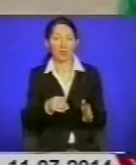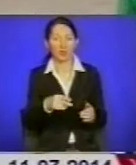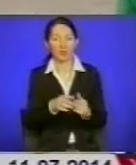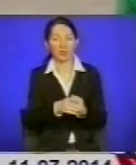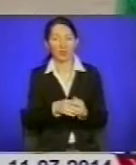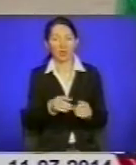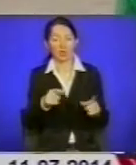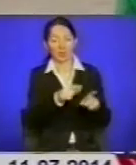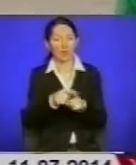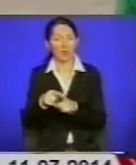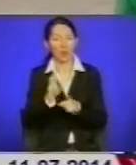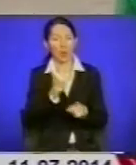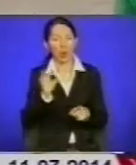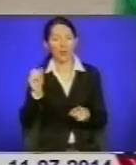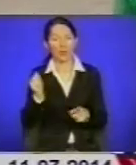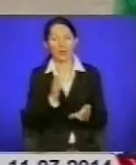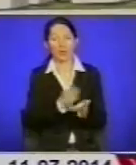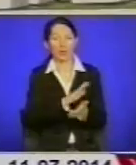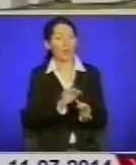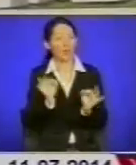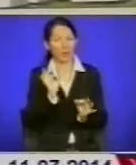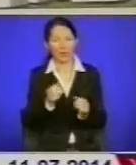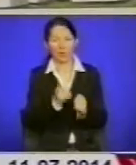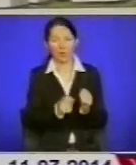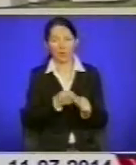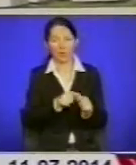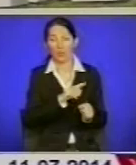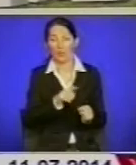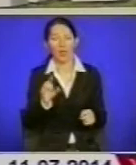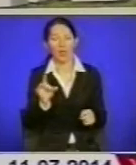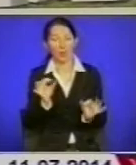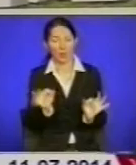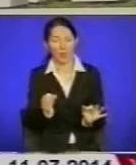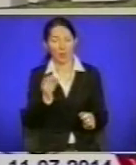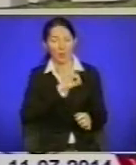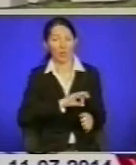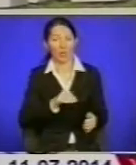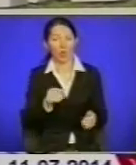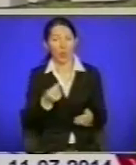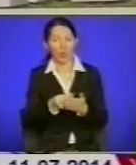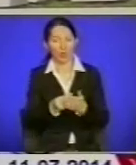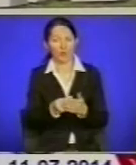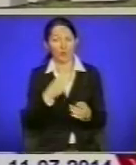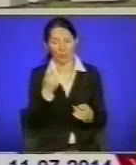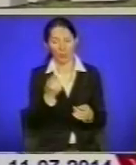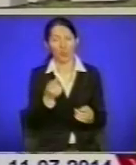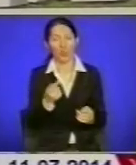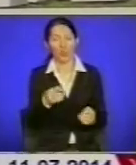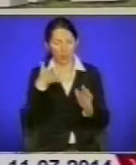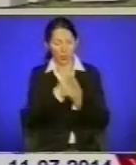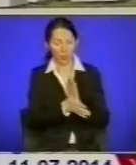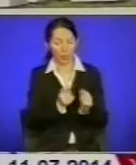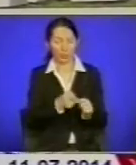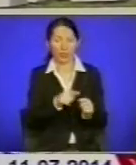і часто це нераціональне використання коштів. Перше, звичайно, це щире розуміння того, що ці речі потрібно. І